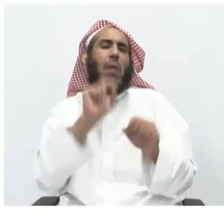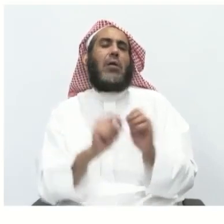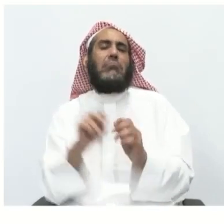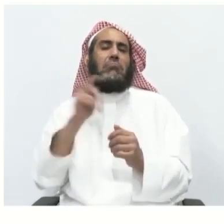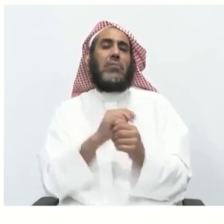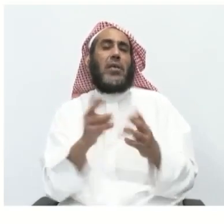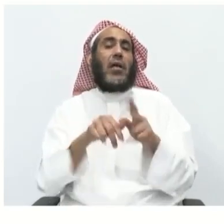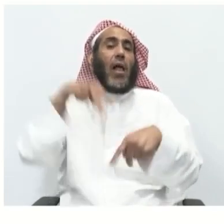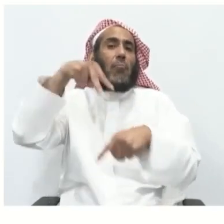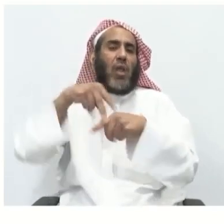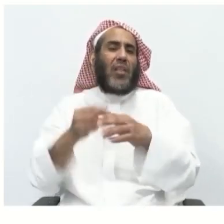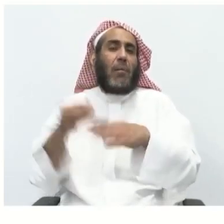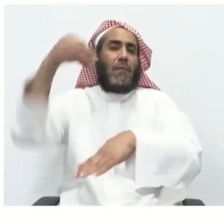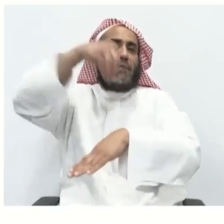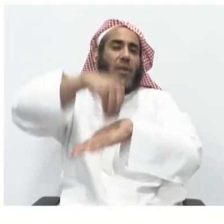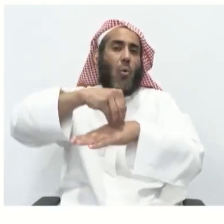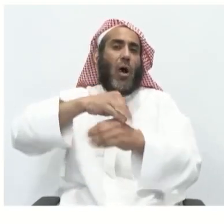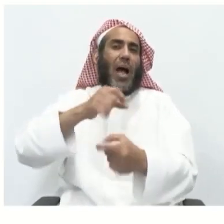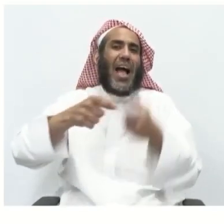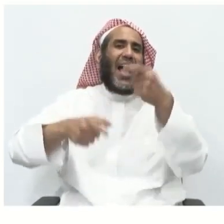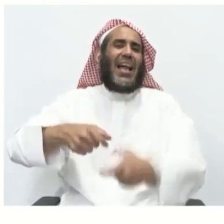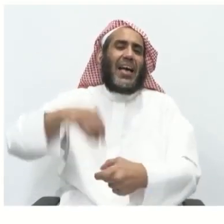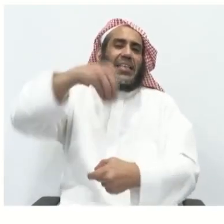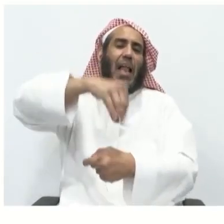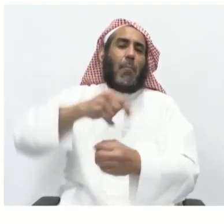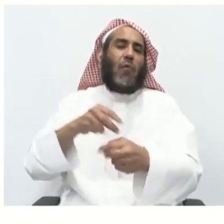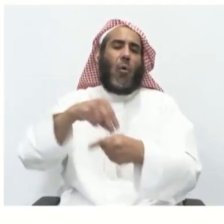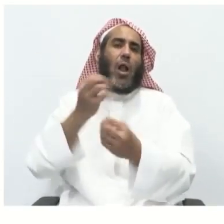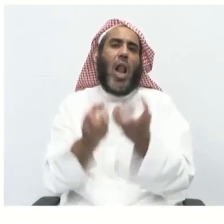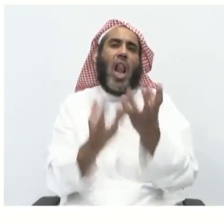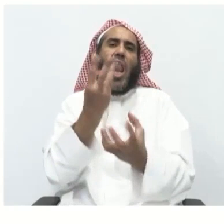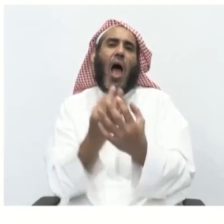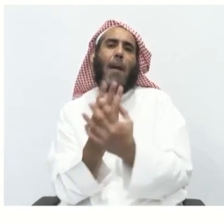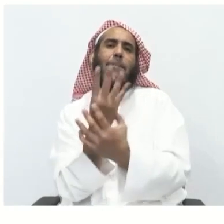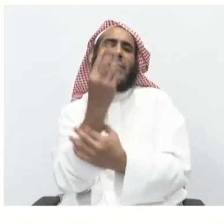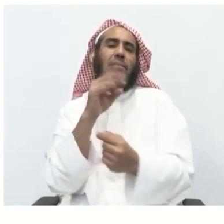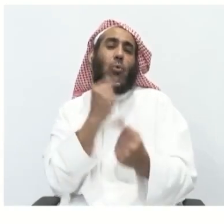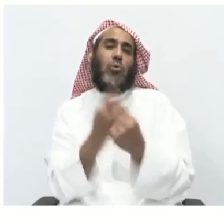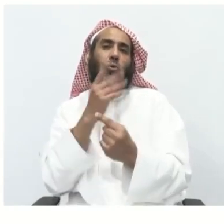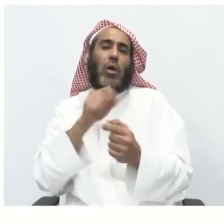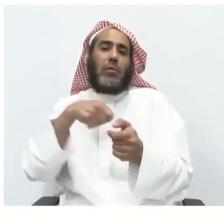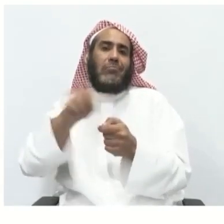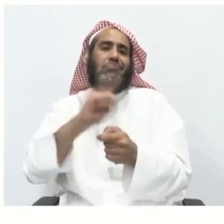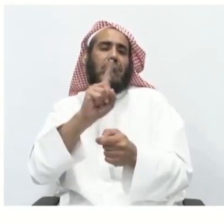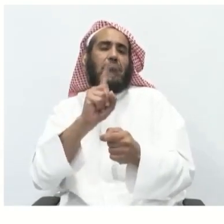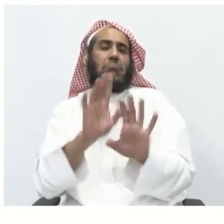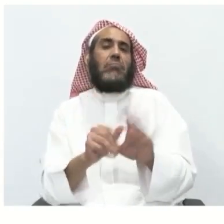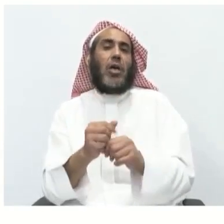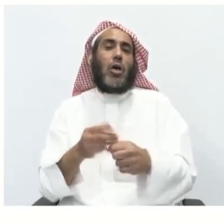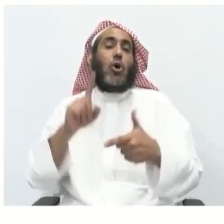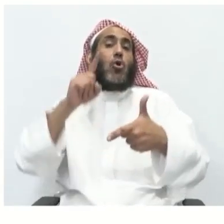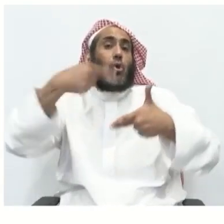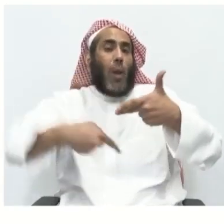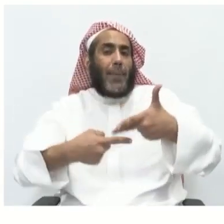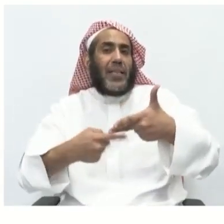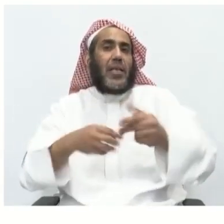ضع المثلث الخزفي فوق حلقه الحامل بحيث يكون فوق لها بنزين مباشره دون ان تشعل اللهب الخطوه